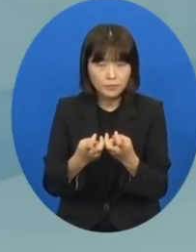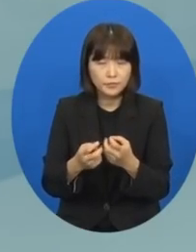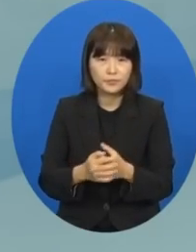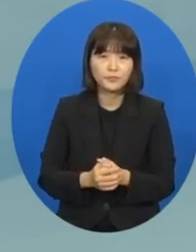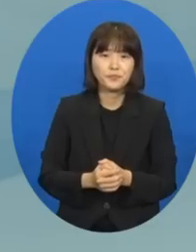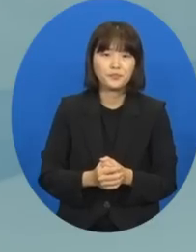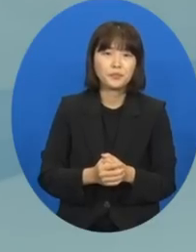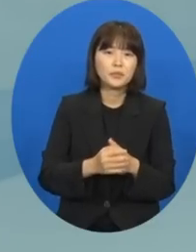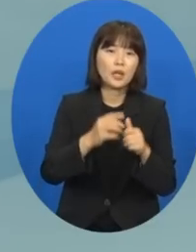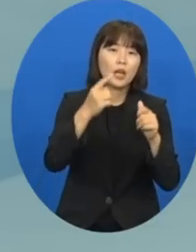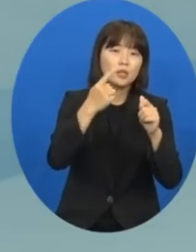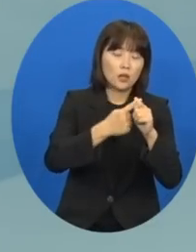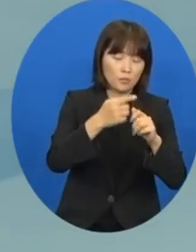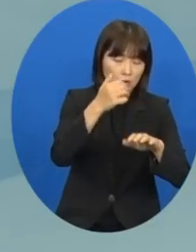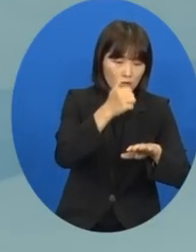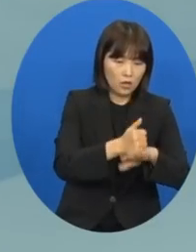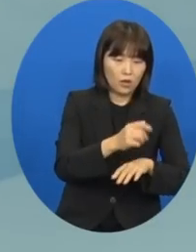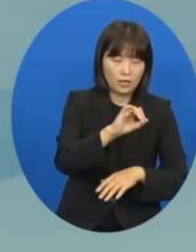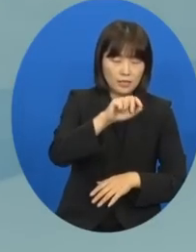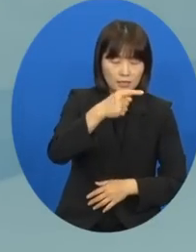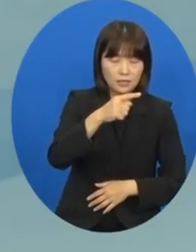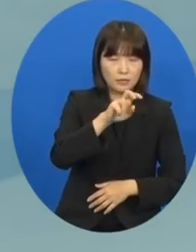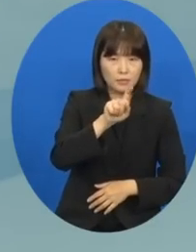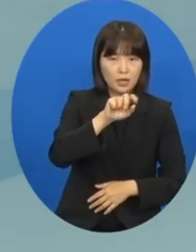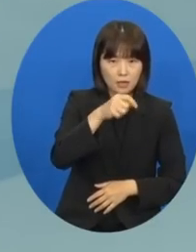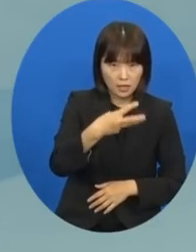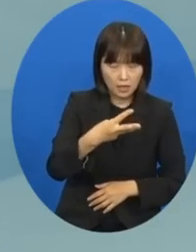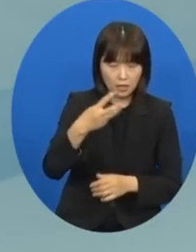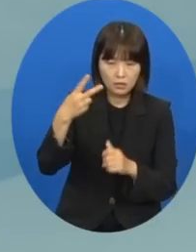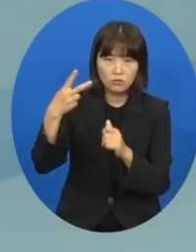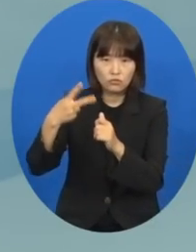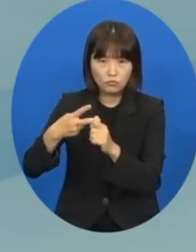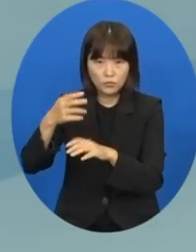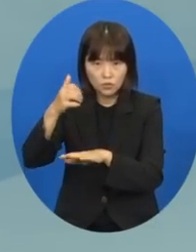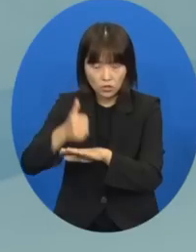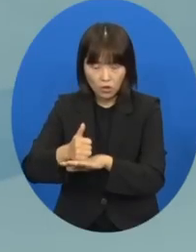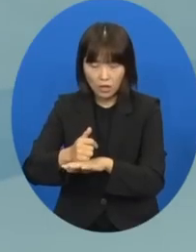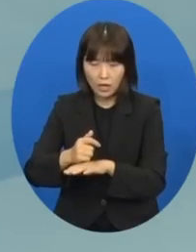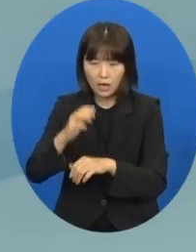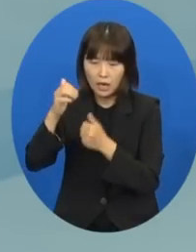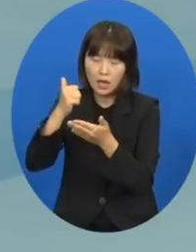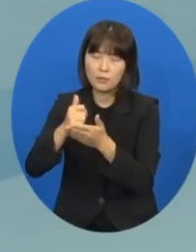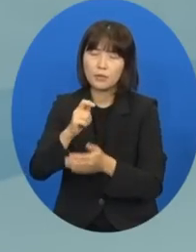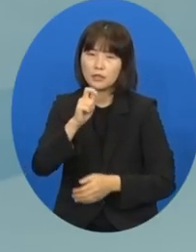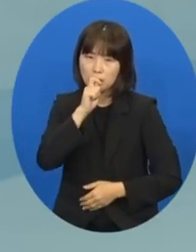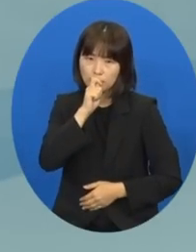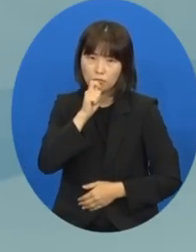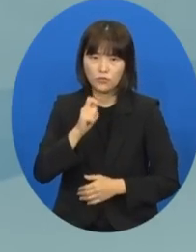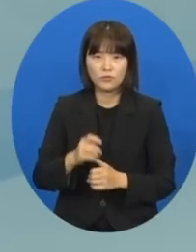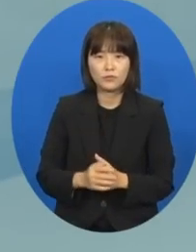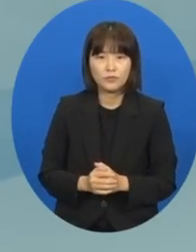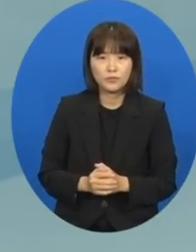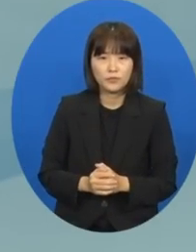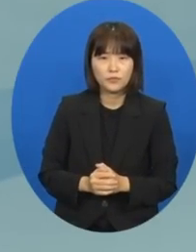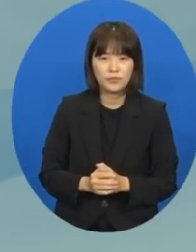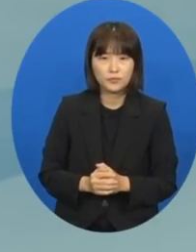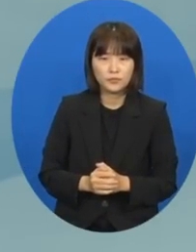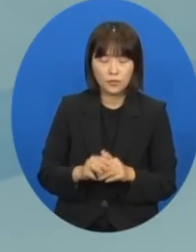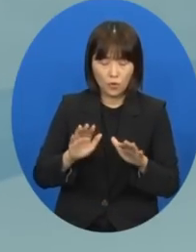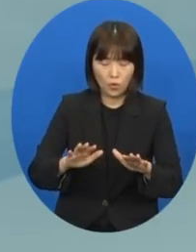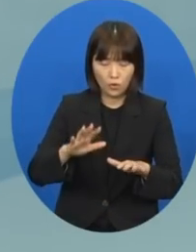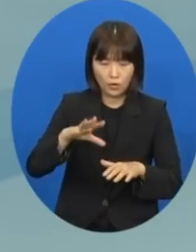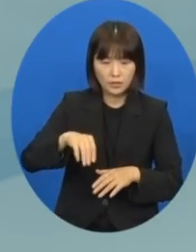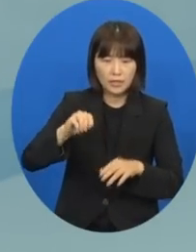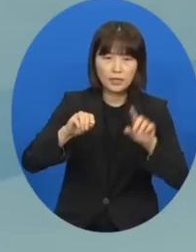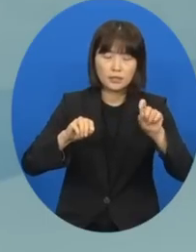결과는 이스마엘이고 두 번째 결과가 있어요. 두 번째 결과는 바로 침묵입니다. 얼굴을 숨기시는 거예요. 오늘 창세기